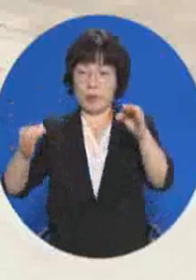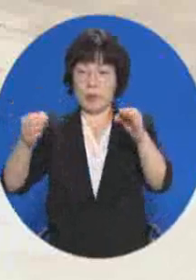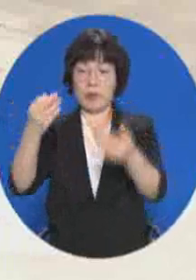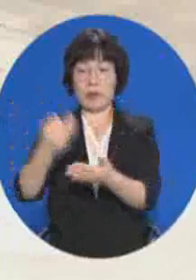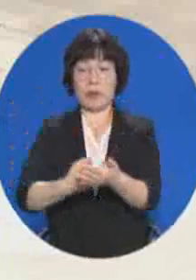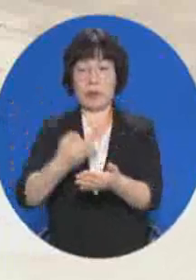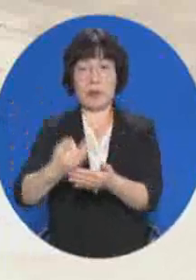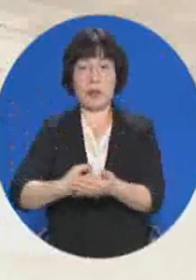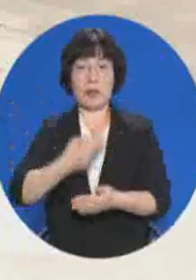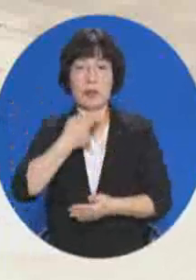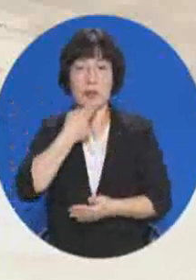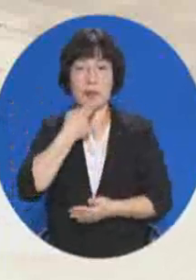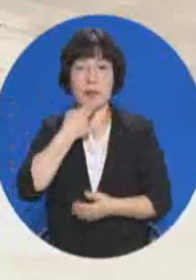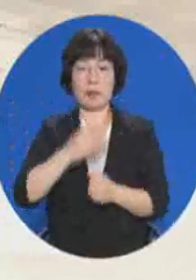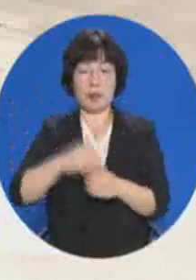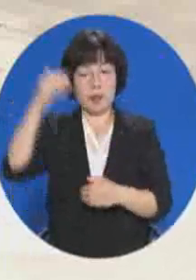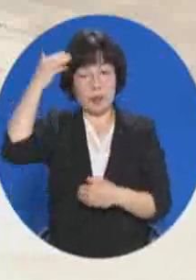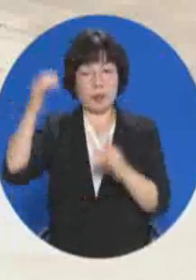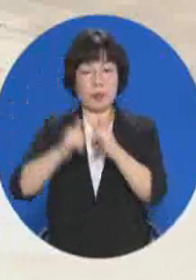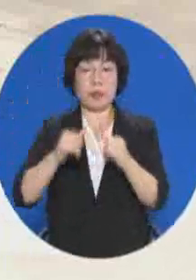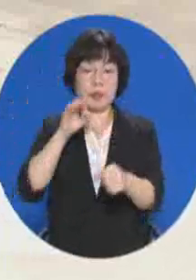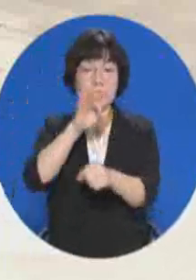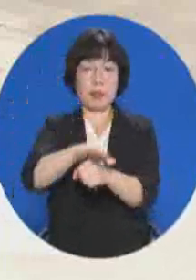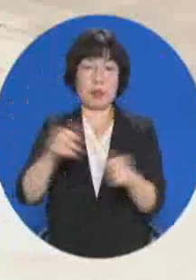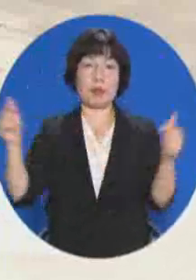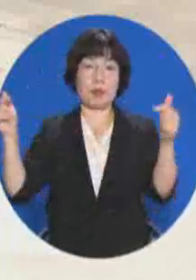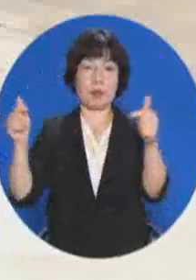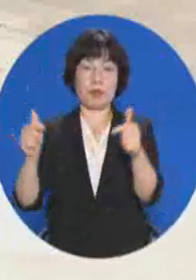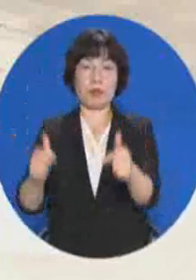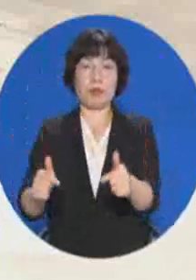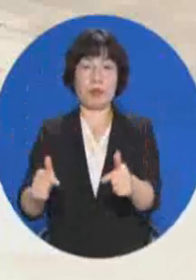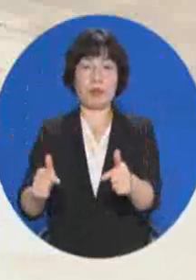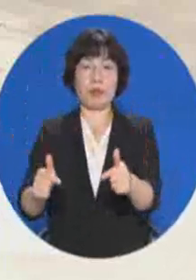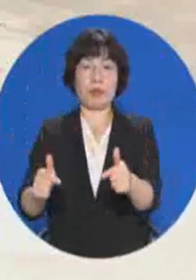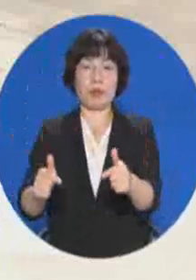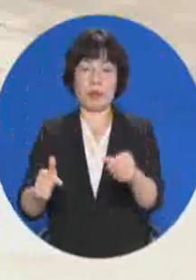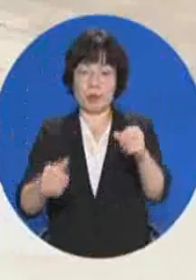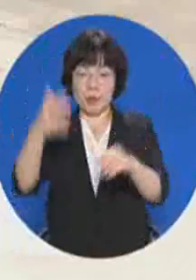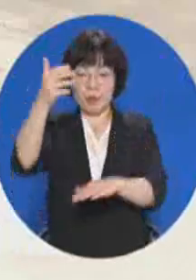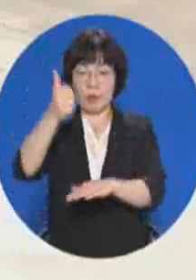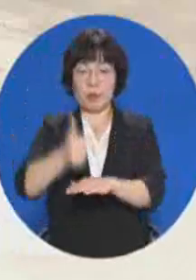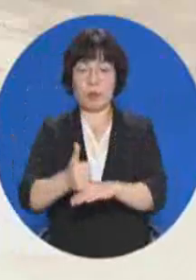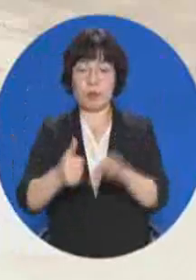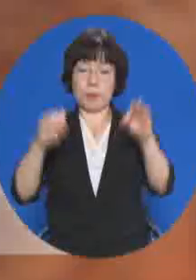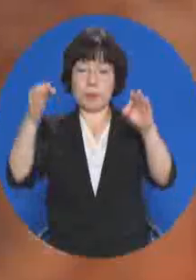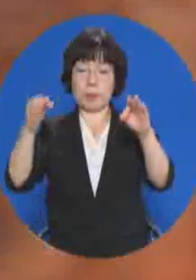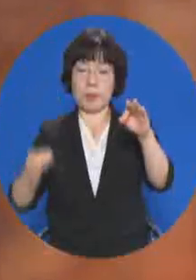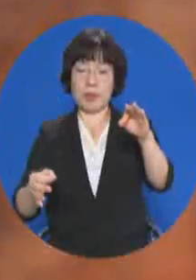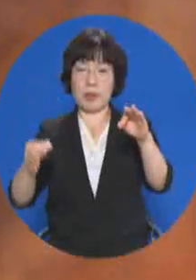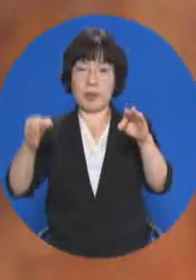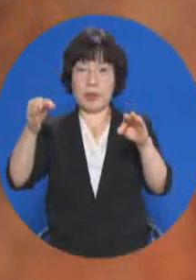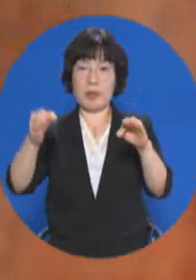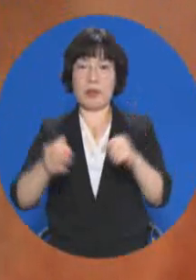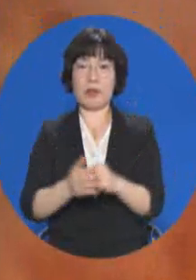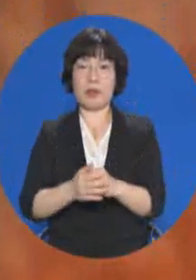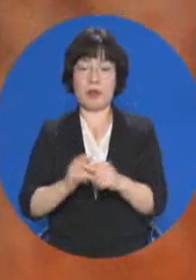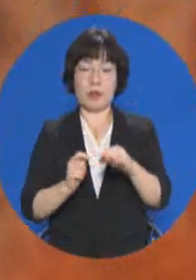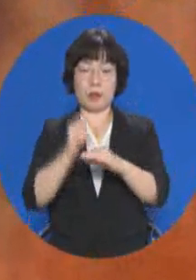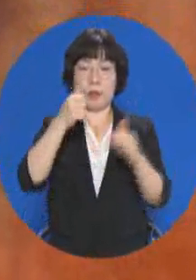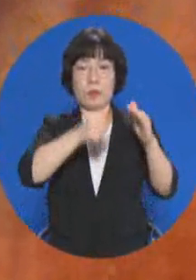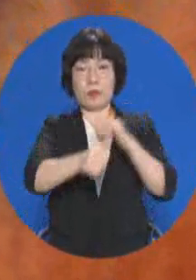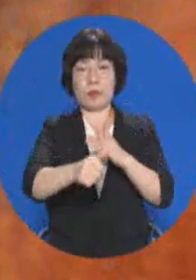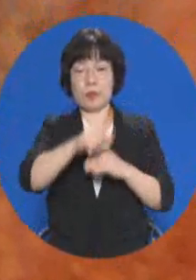나다 보면 저희가 국내산 우리 국내산 소비자가 살 찾는 양이 좀 적을 수밖에 없으니까. 고흥을